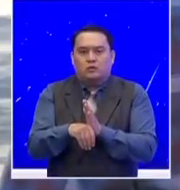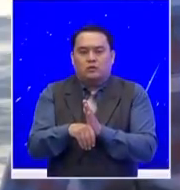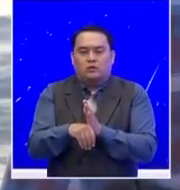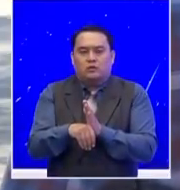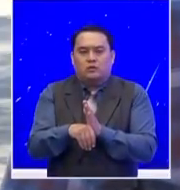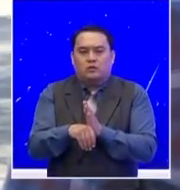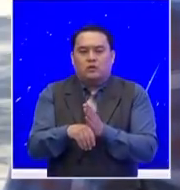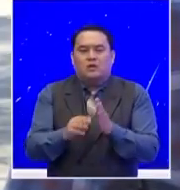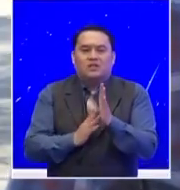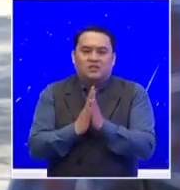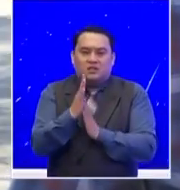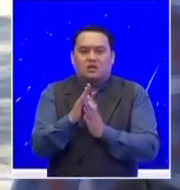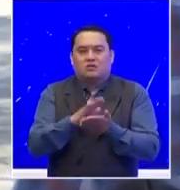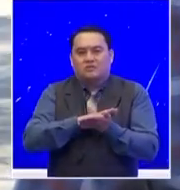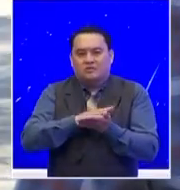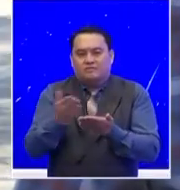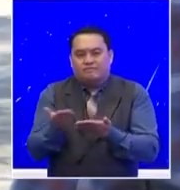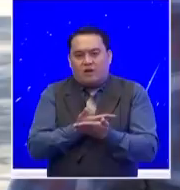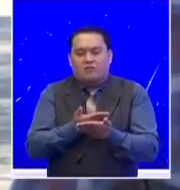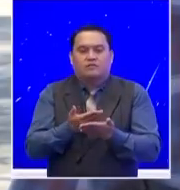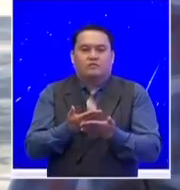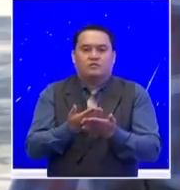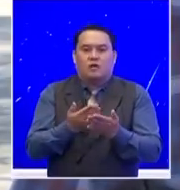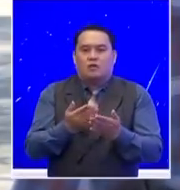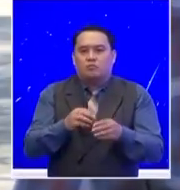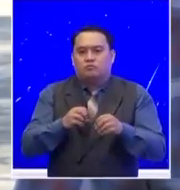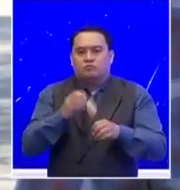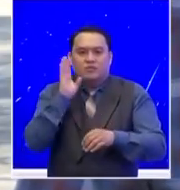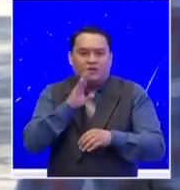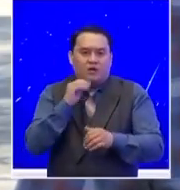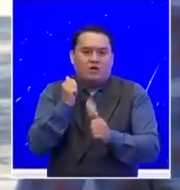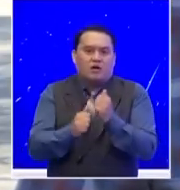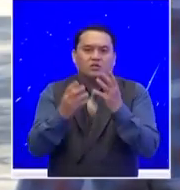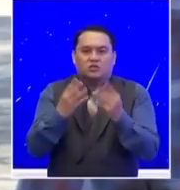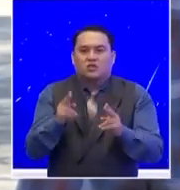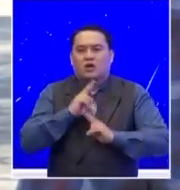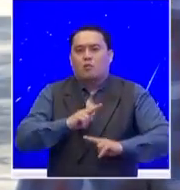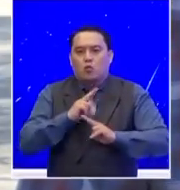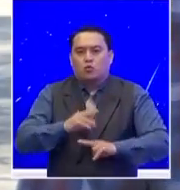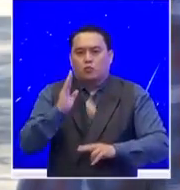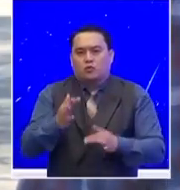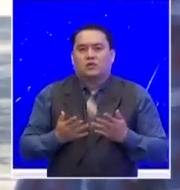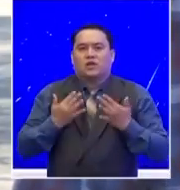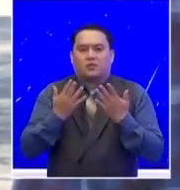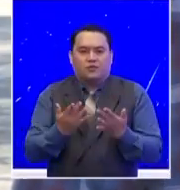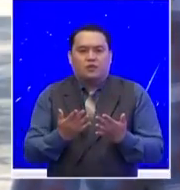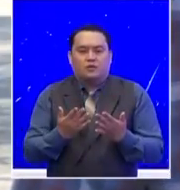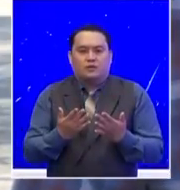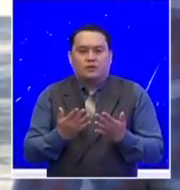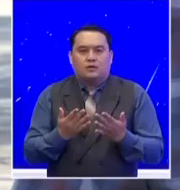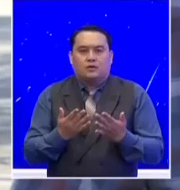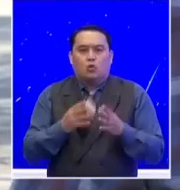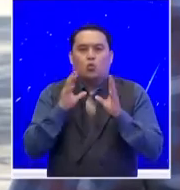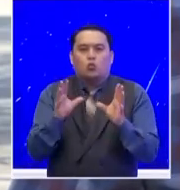покос травы, есть парки, скверы, полив. Это ежедневная работа, которая требует